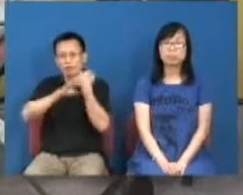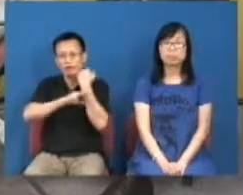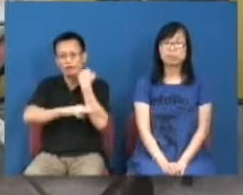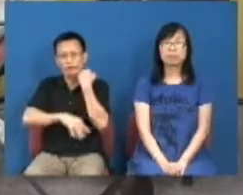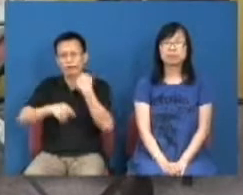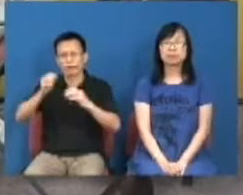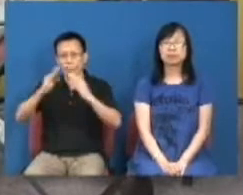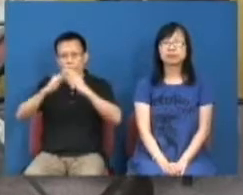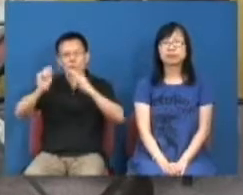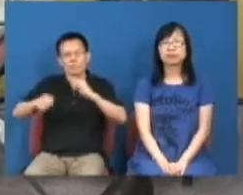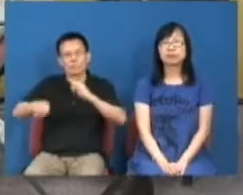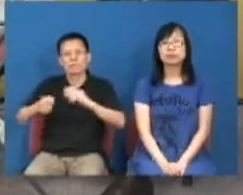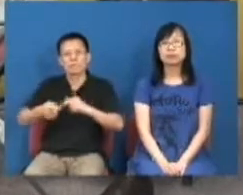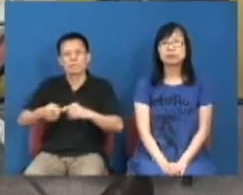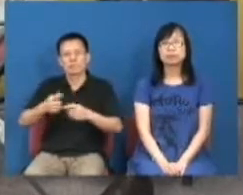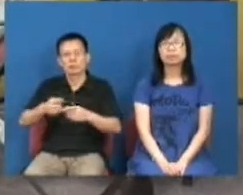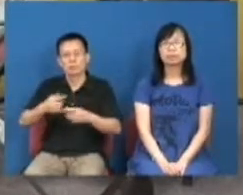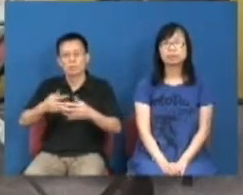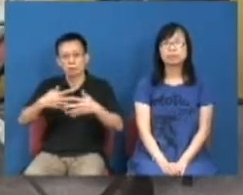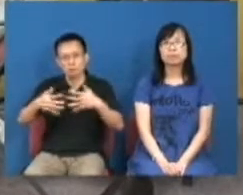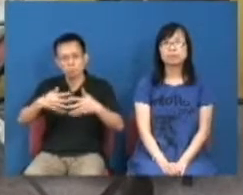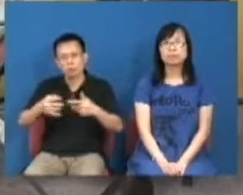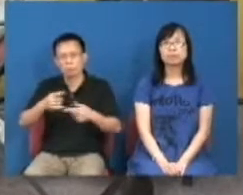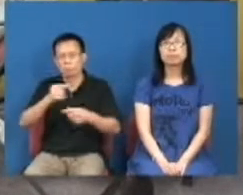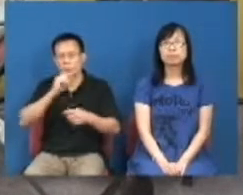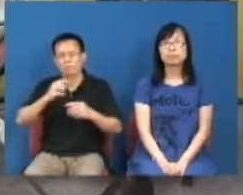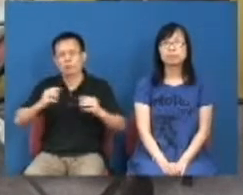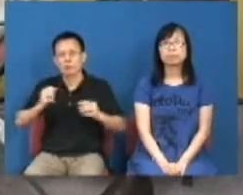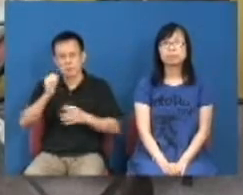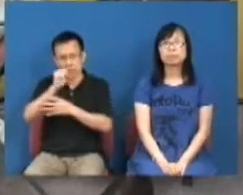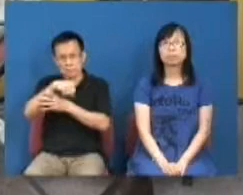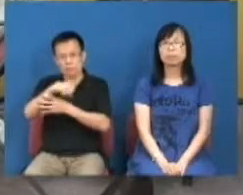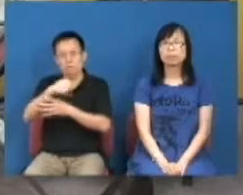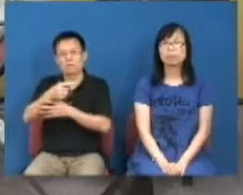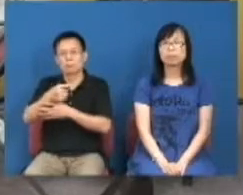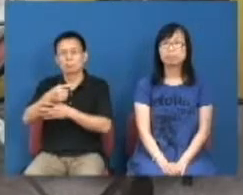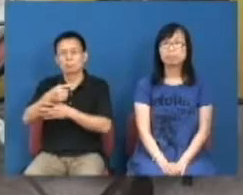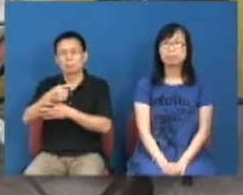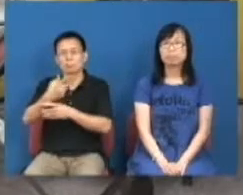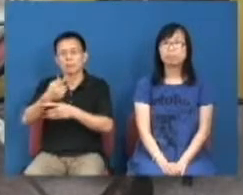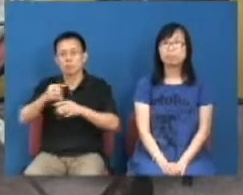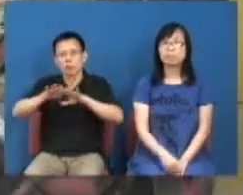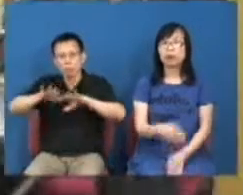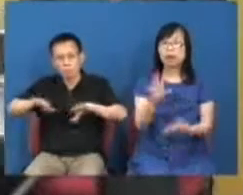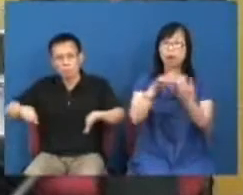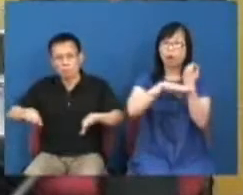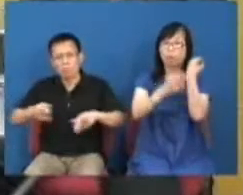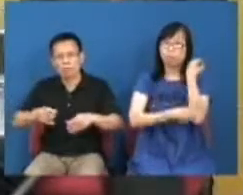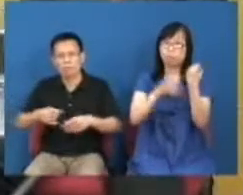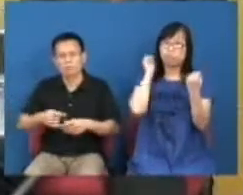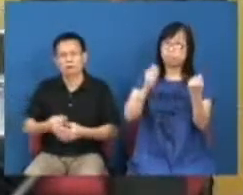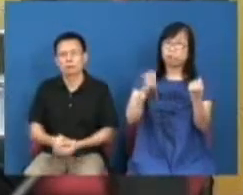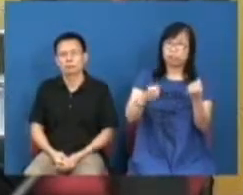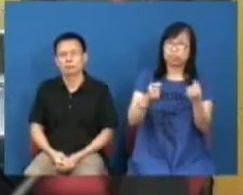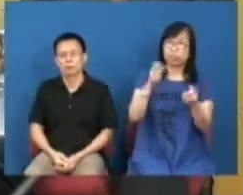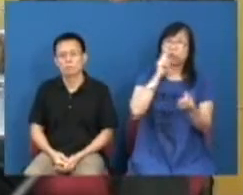審理嘅東西，咁都可以你自願性質去用調解啦。 法官好 recommend 嘅咯，法